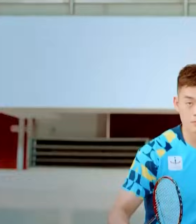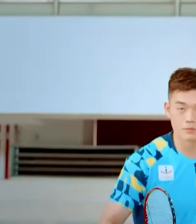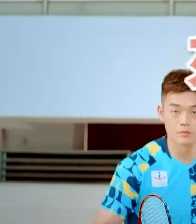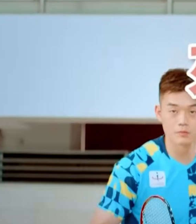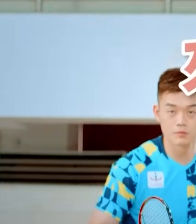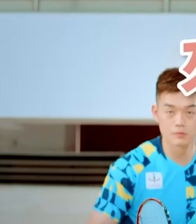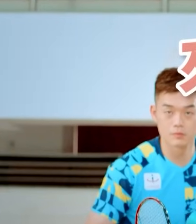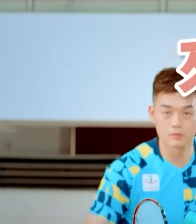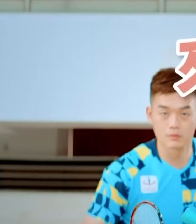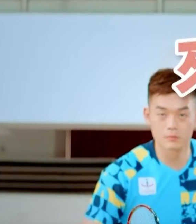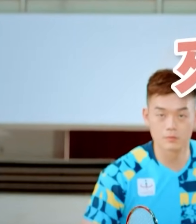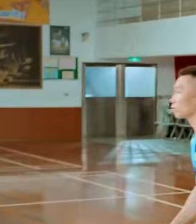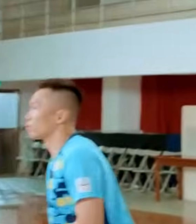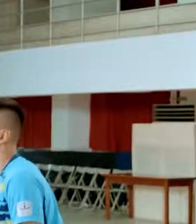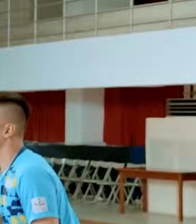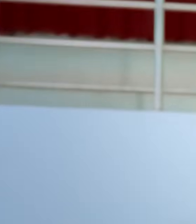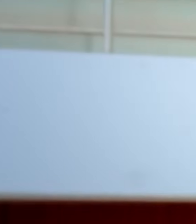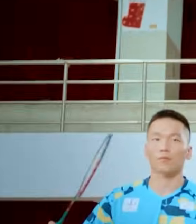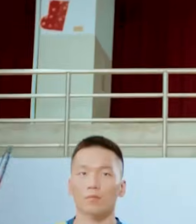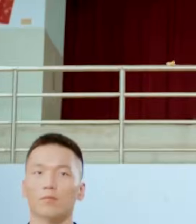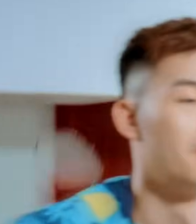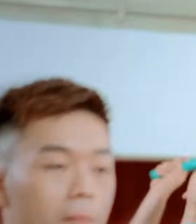比赛开始， 来喽！